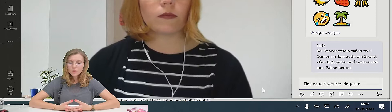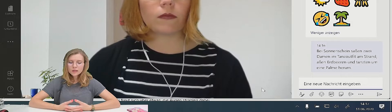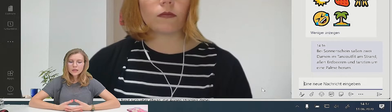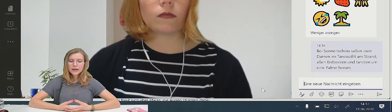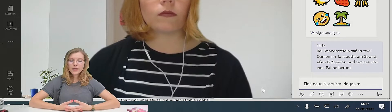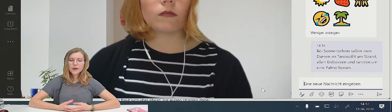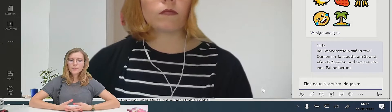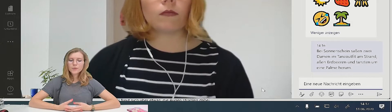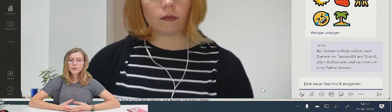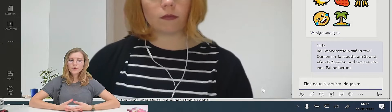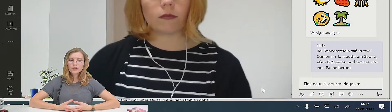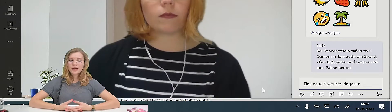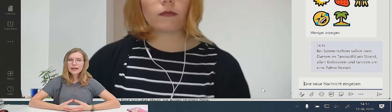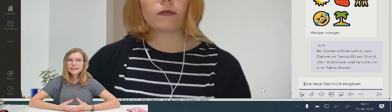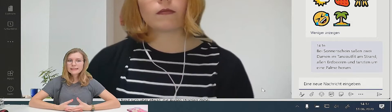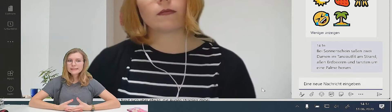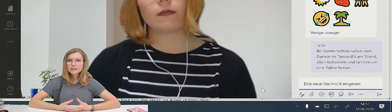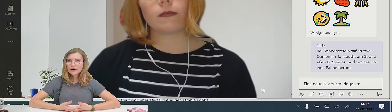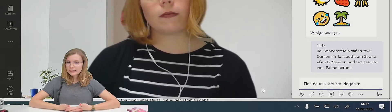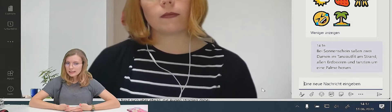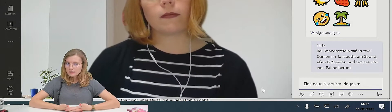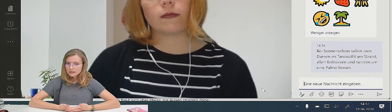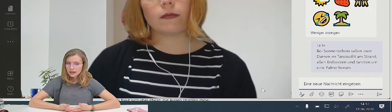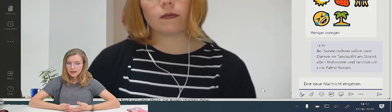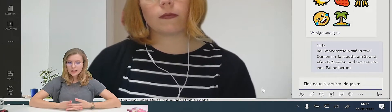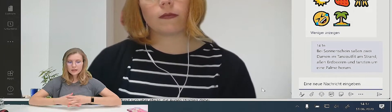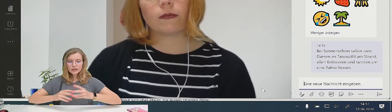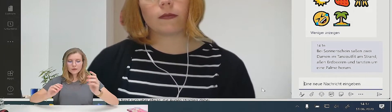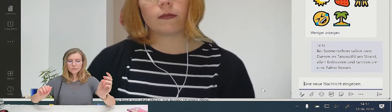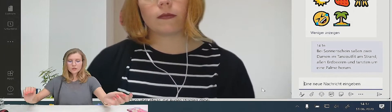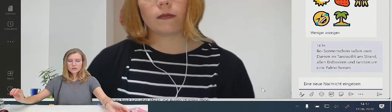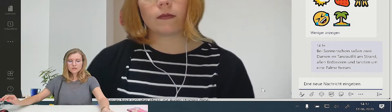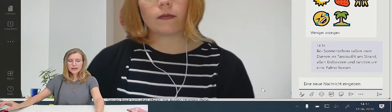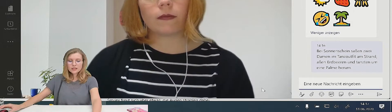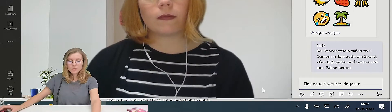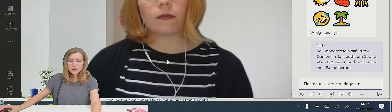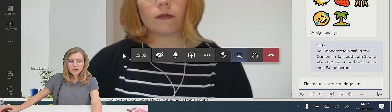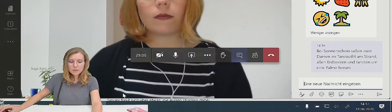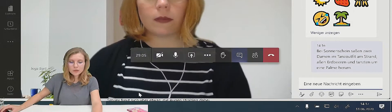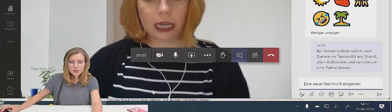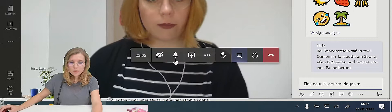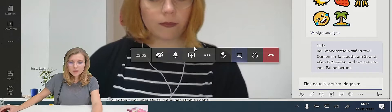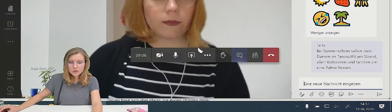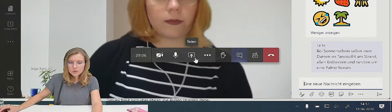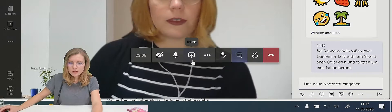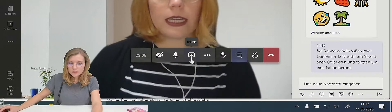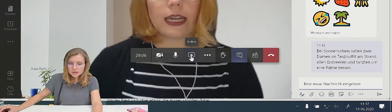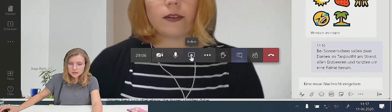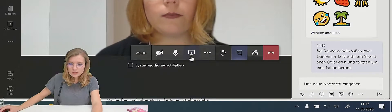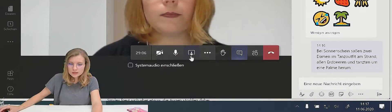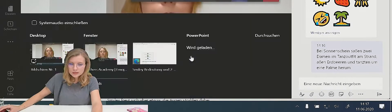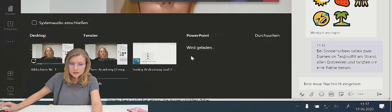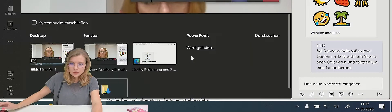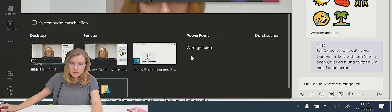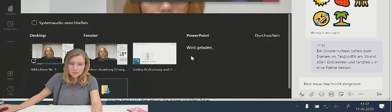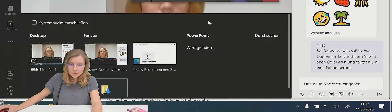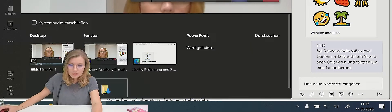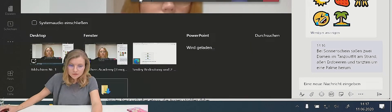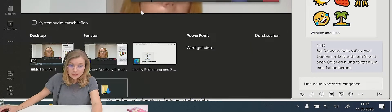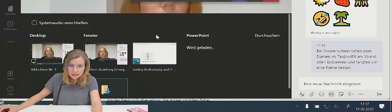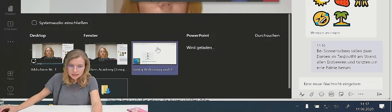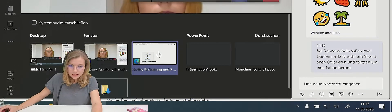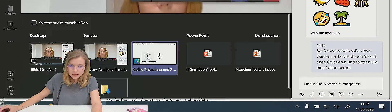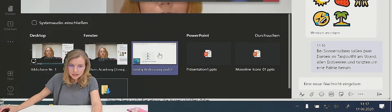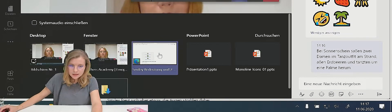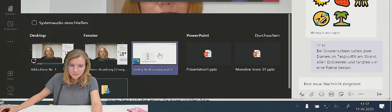nu. Und da kann ich zwei Seiten zeigen. Inga, ich teile dir mal meinen Bildschirm, damit du das sehr auch gern siehst. Damit du